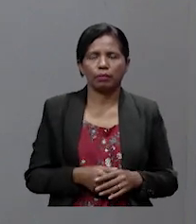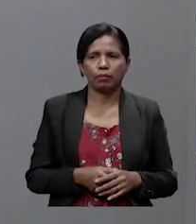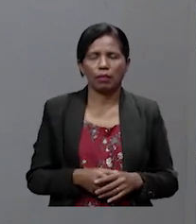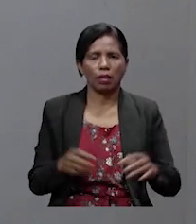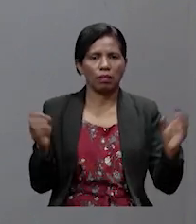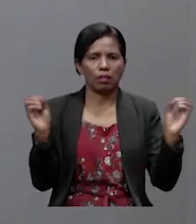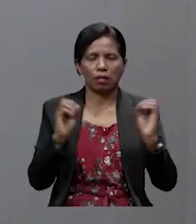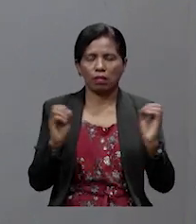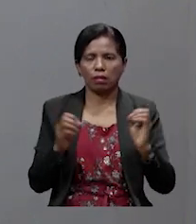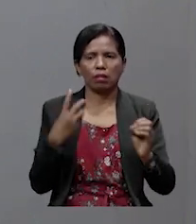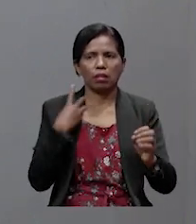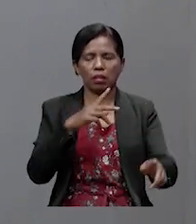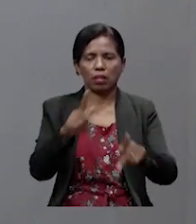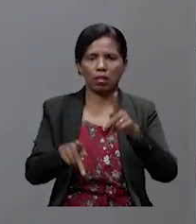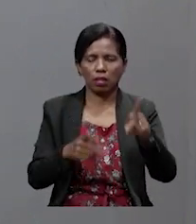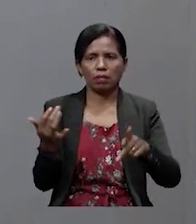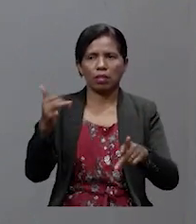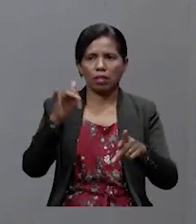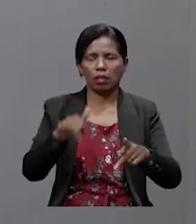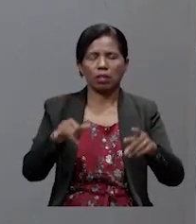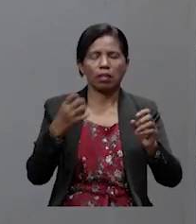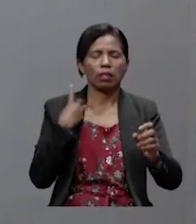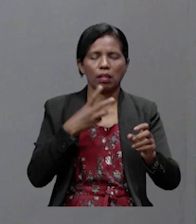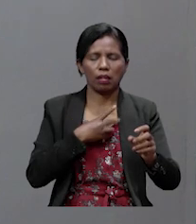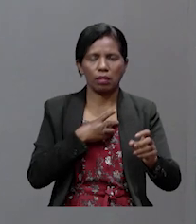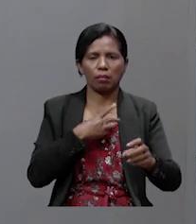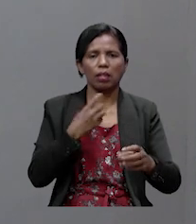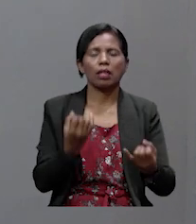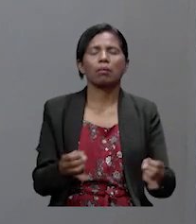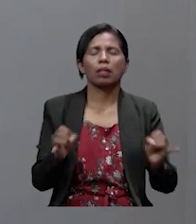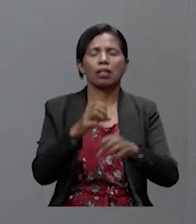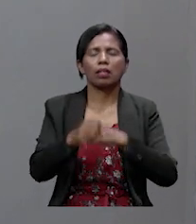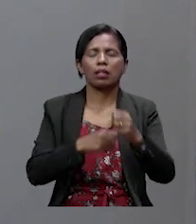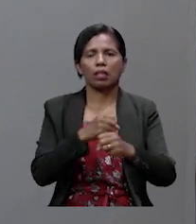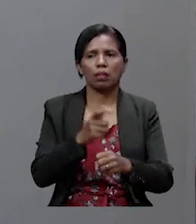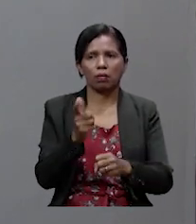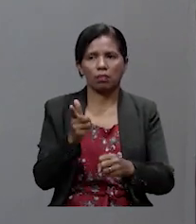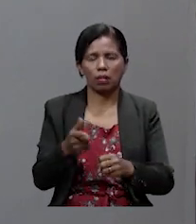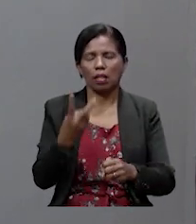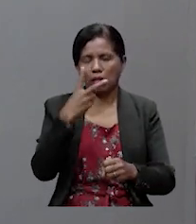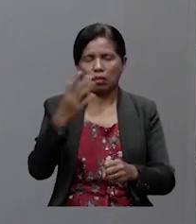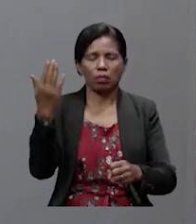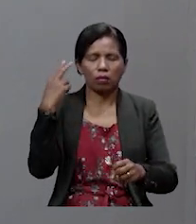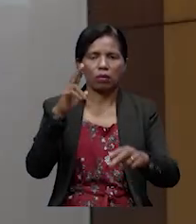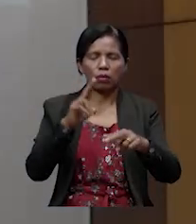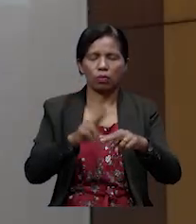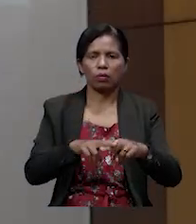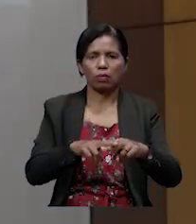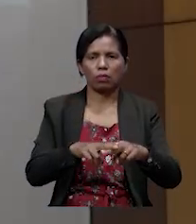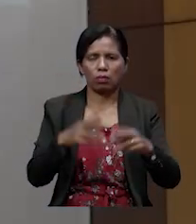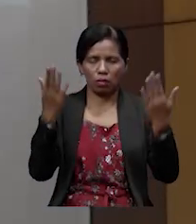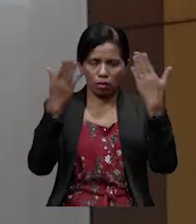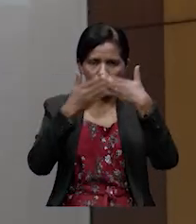maka itania pusira bele ita ukun antina ruanulu ona mai be itania pusira kata fle fale bakoto kore turna ku kum dete tempo ida